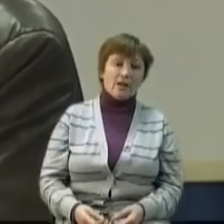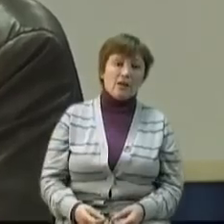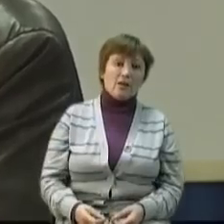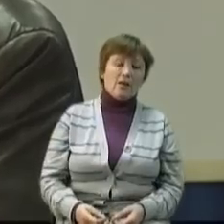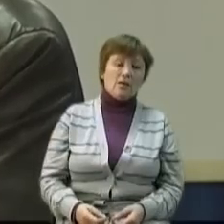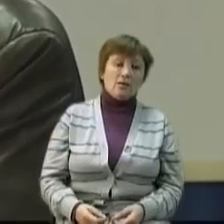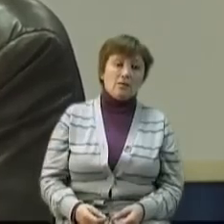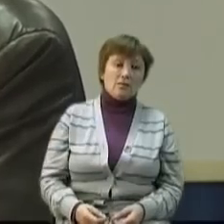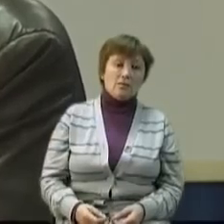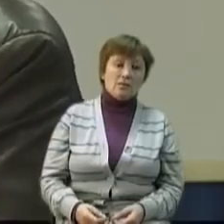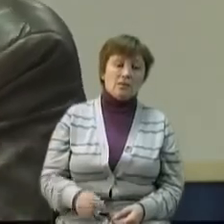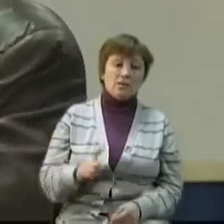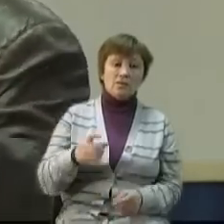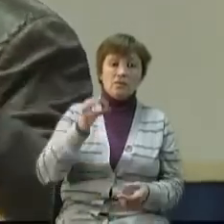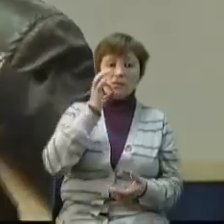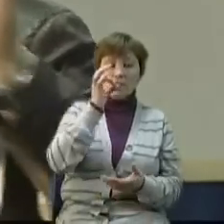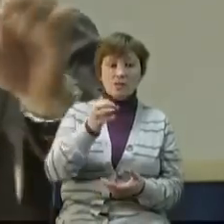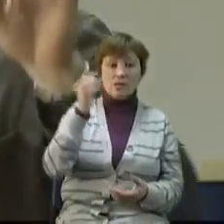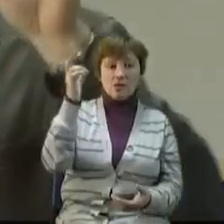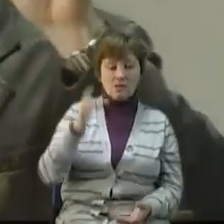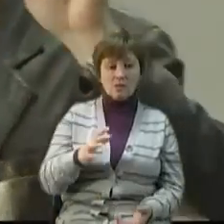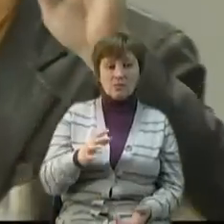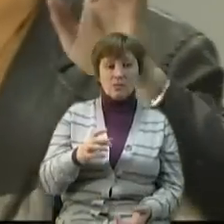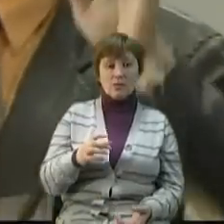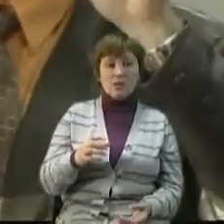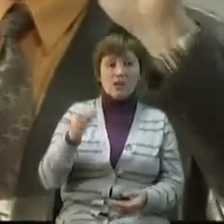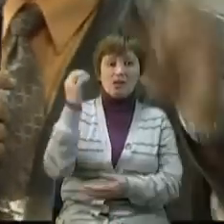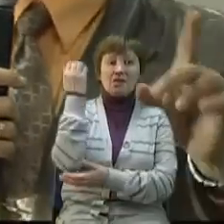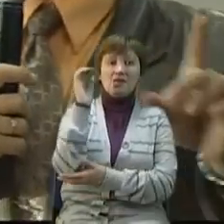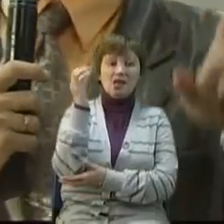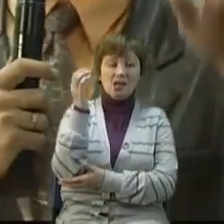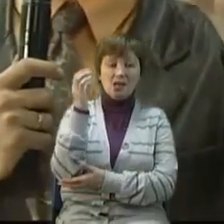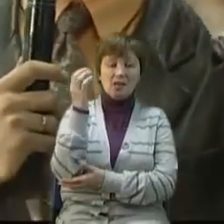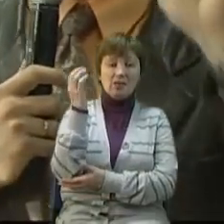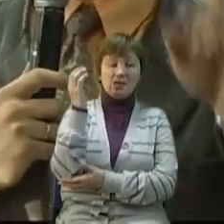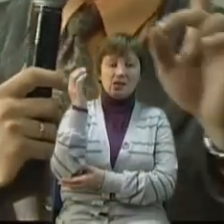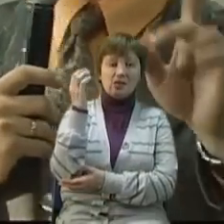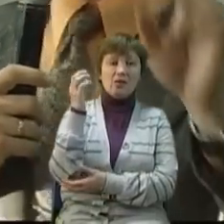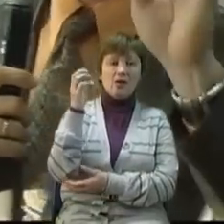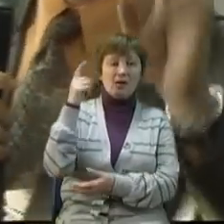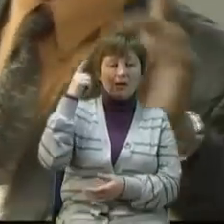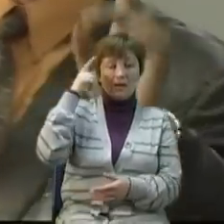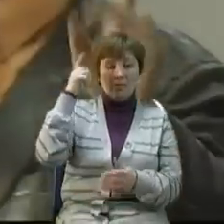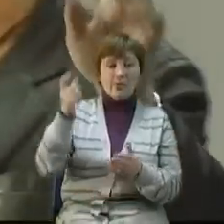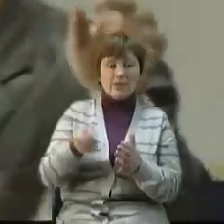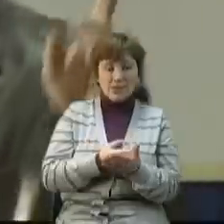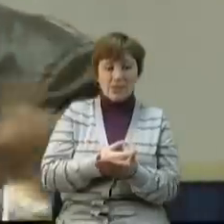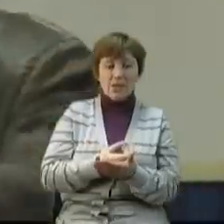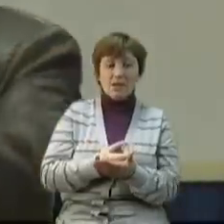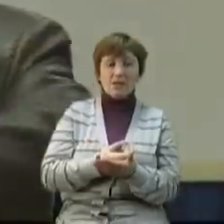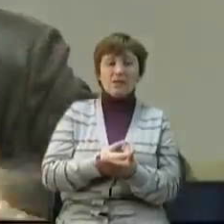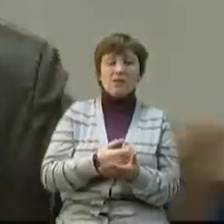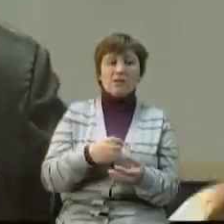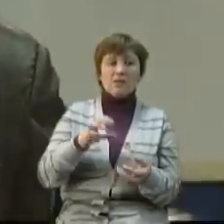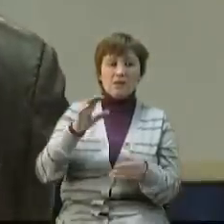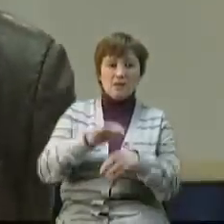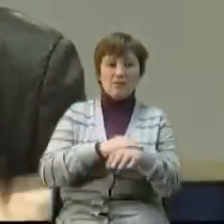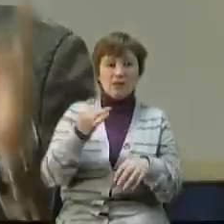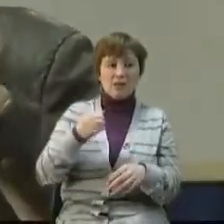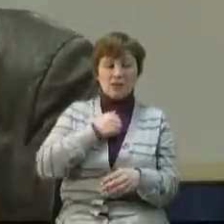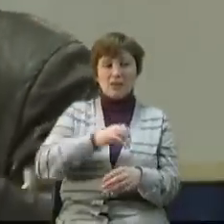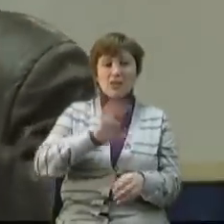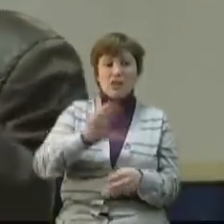сказал Господь? А от дерева плода, от дерева познания добра и зла не ешь от